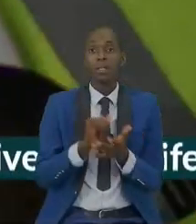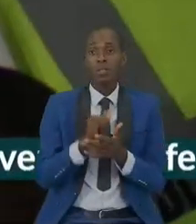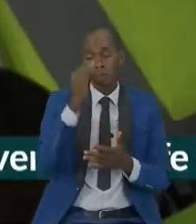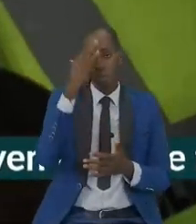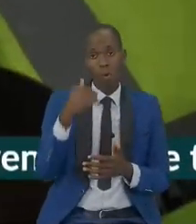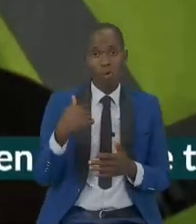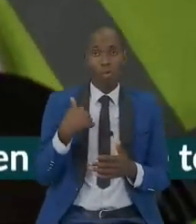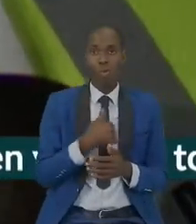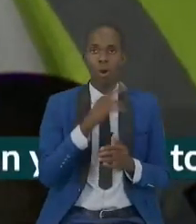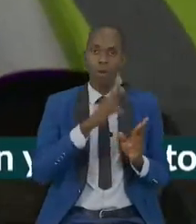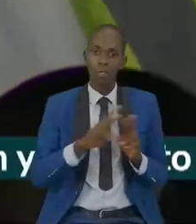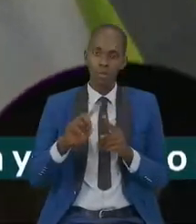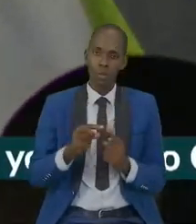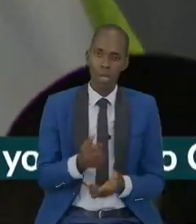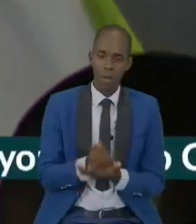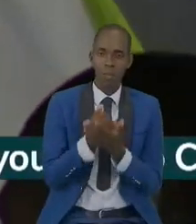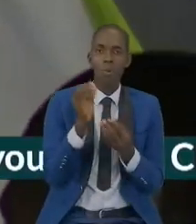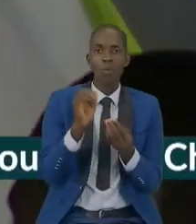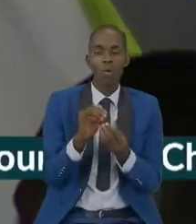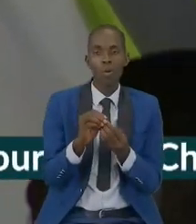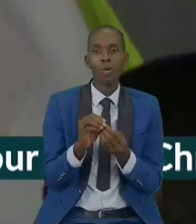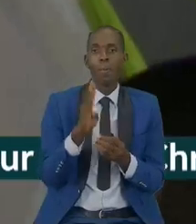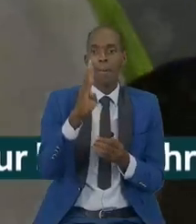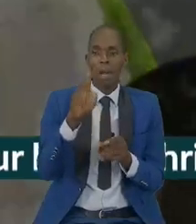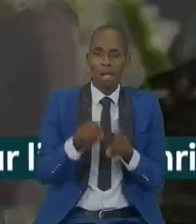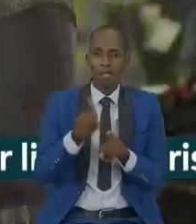vous pouvez avoir les yeux